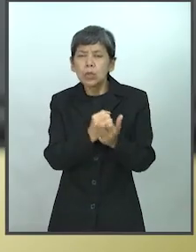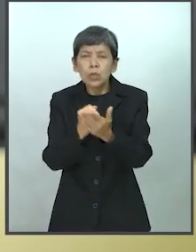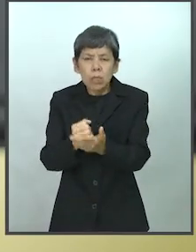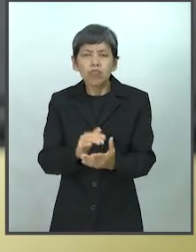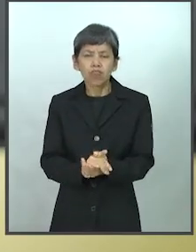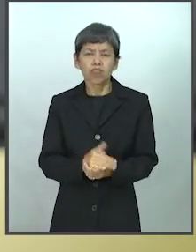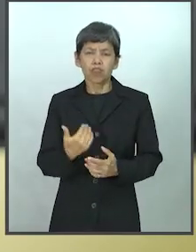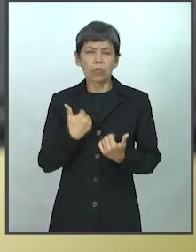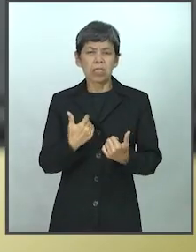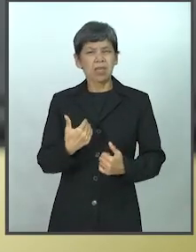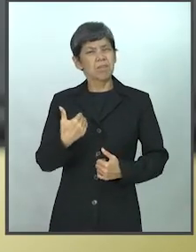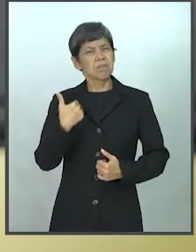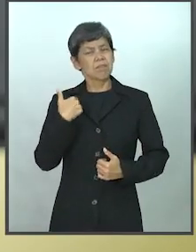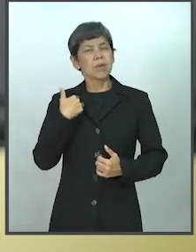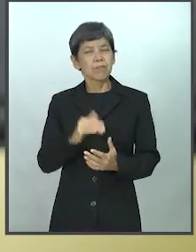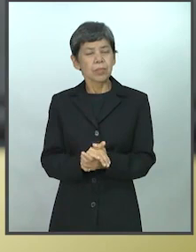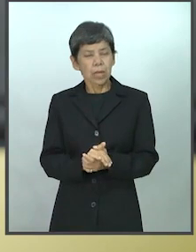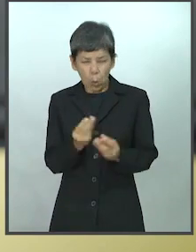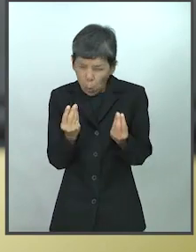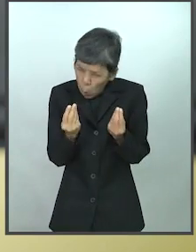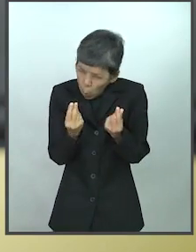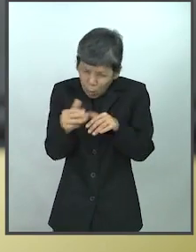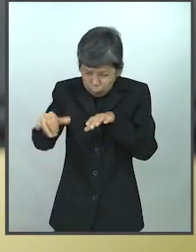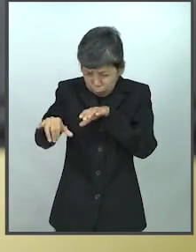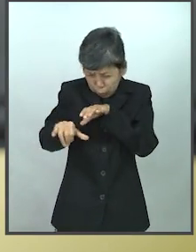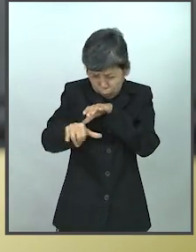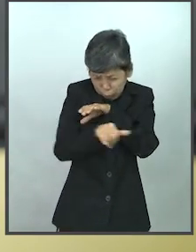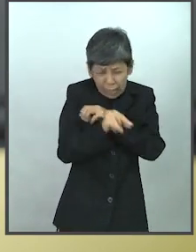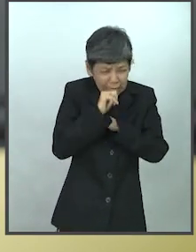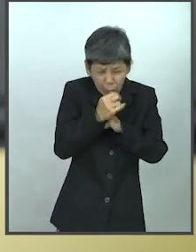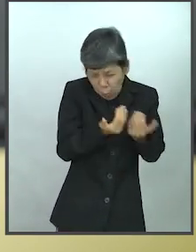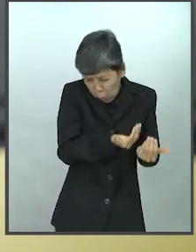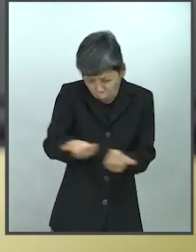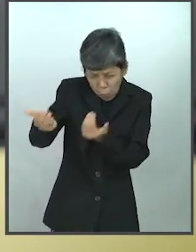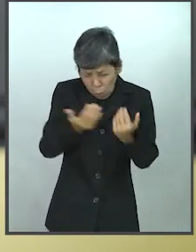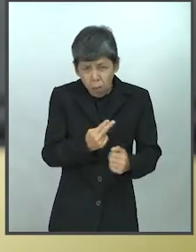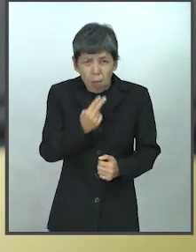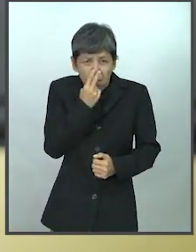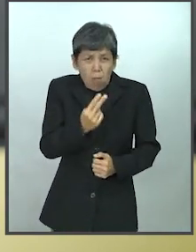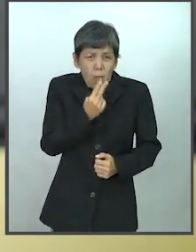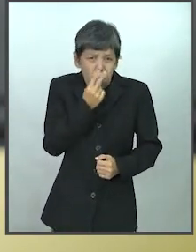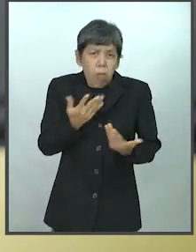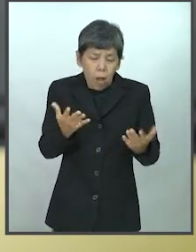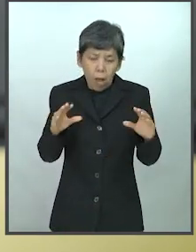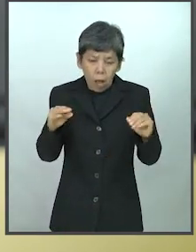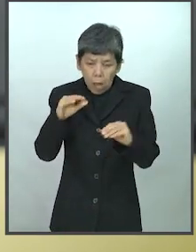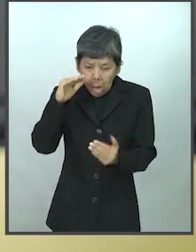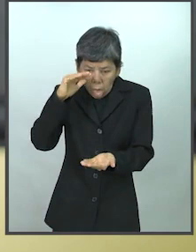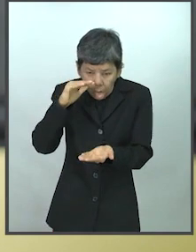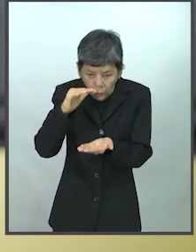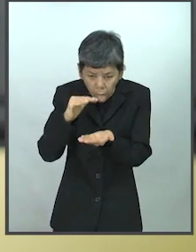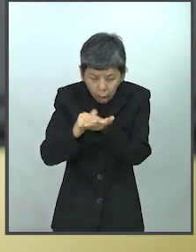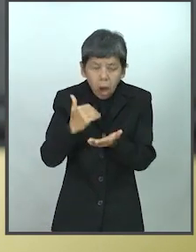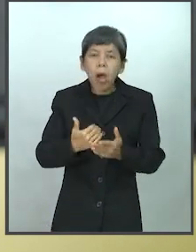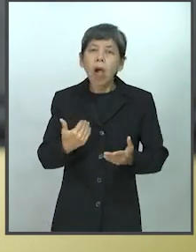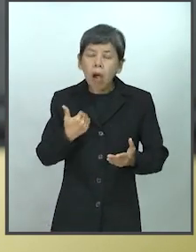ช่ไหมคะแล้วทีนี้เหมือนก็ต้องเร่งดำน้ำเพื่อที่จะเอาน้องๆเนี่ยออกมาเพราะว่าออกซิเจนภายในถ้ำก็เริ่มจะน้อยลง